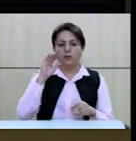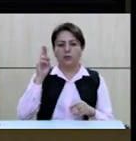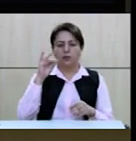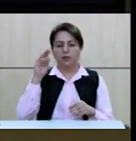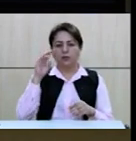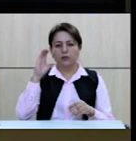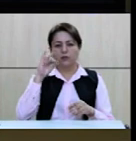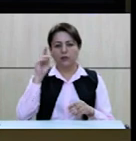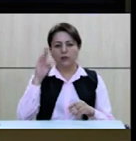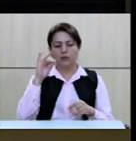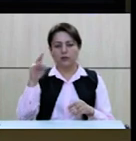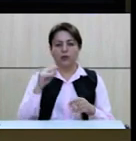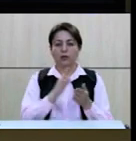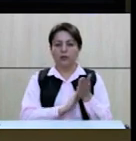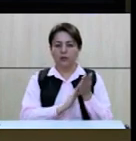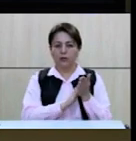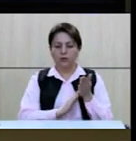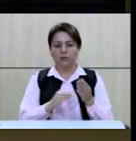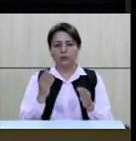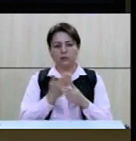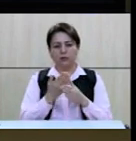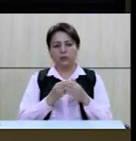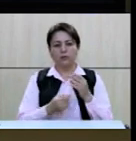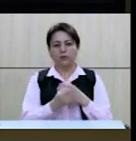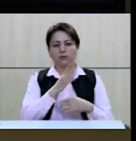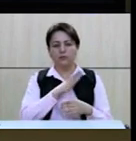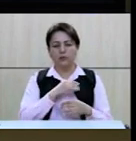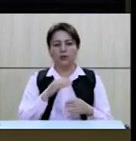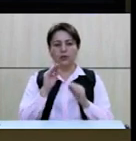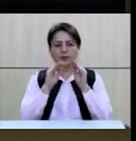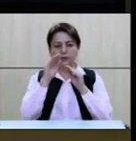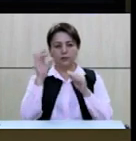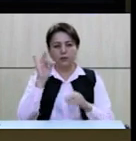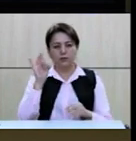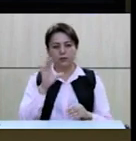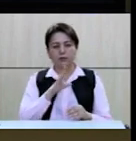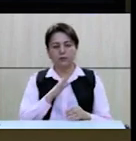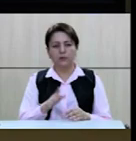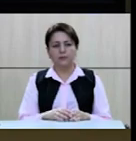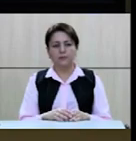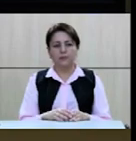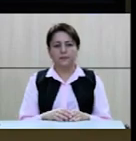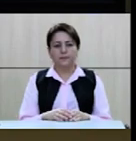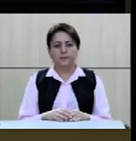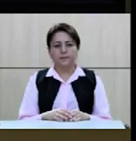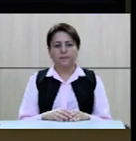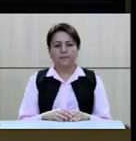bo'lsa takrorlash orqali hosil bo'lgan yasama ravishlar hisoblanadi.